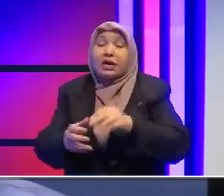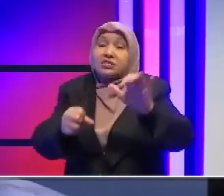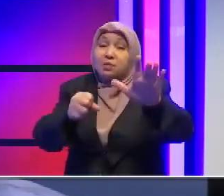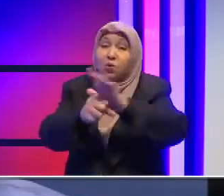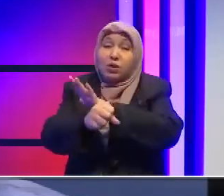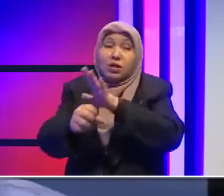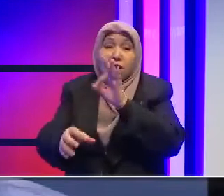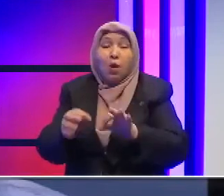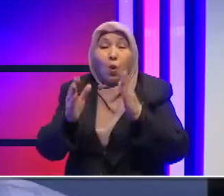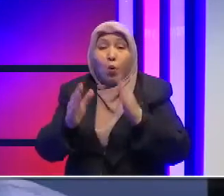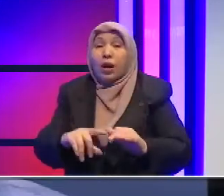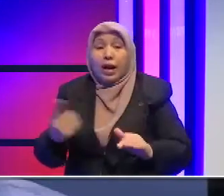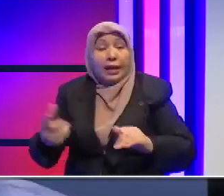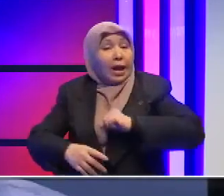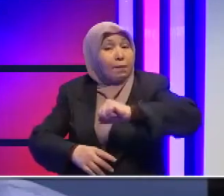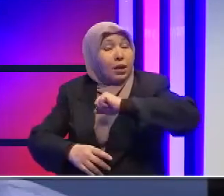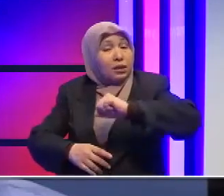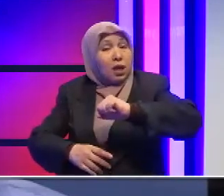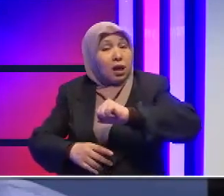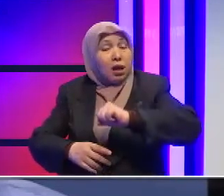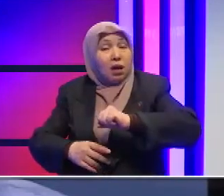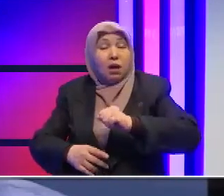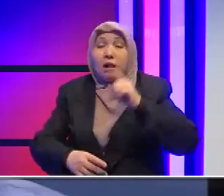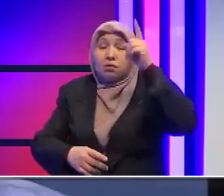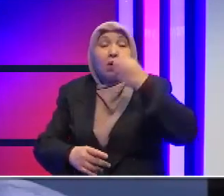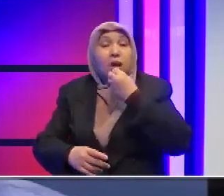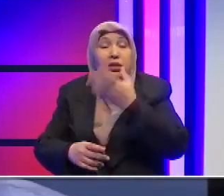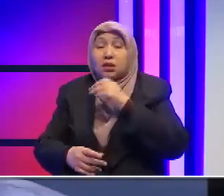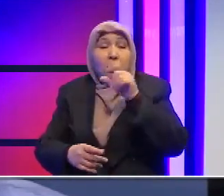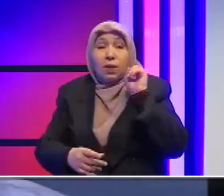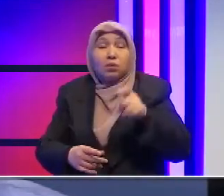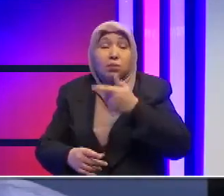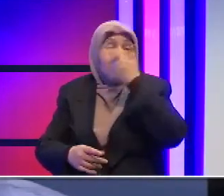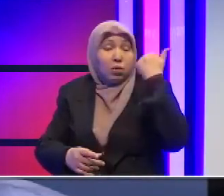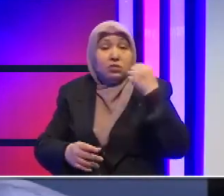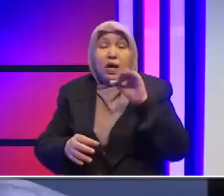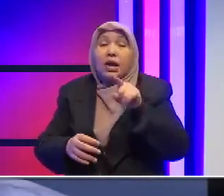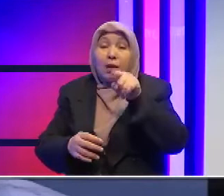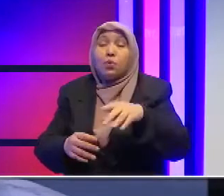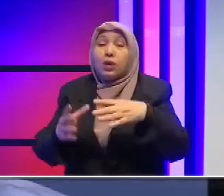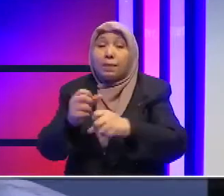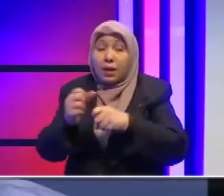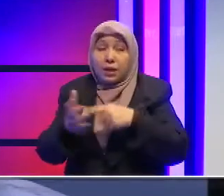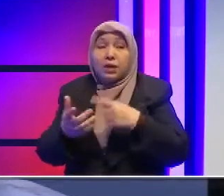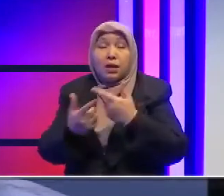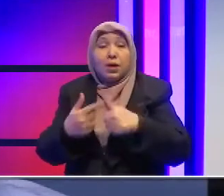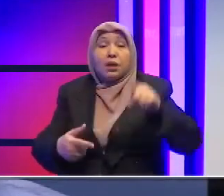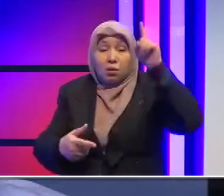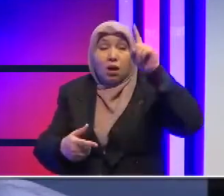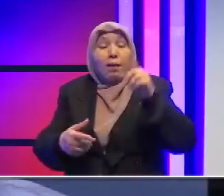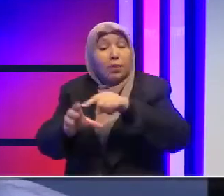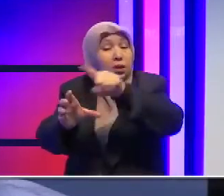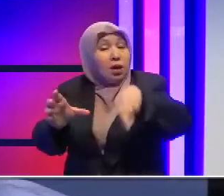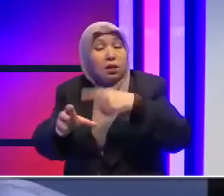mana kalaupun orang lain nak bantah, Allah kata tak perlu pun. Pasal apa? Sebab yang kamu dapat ini daripada Allah, sedangkan mereka itu